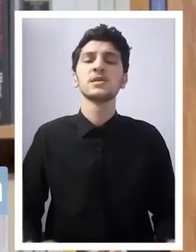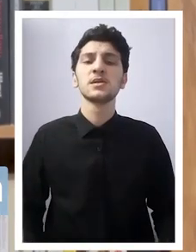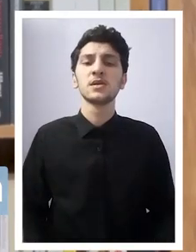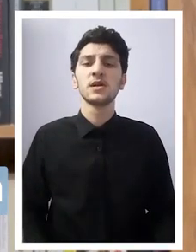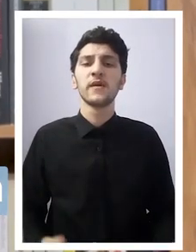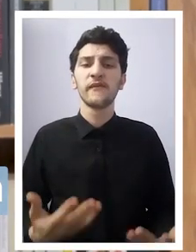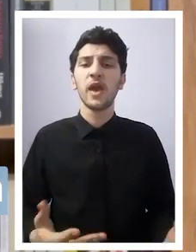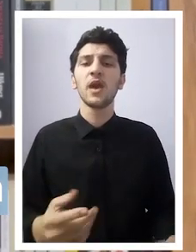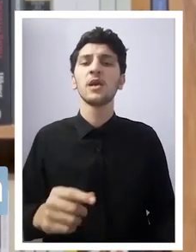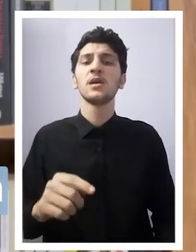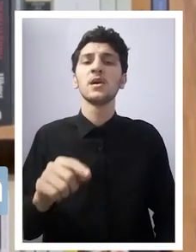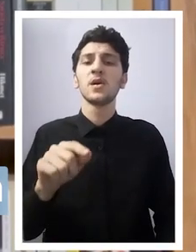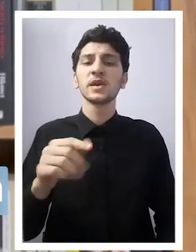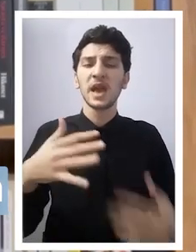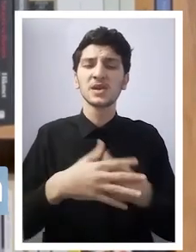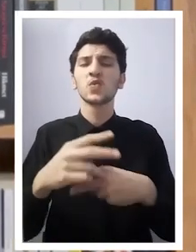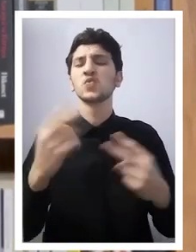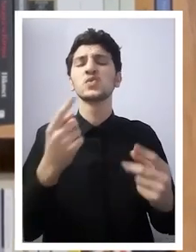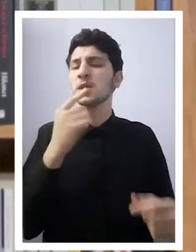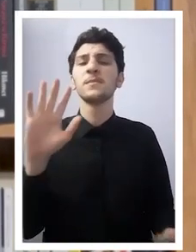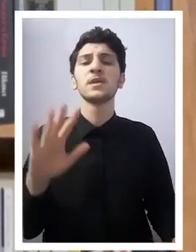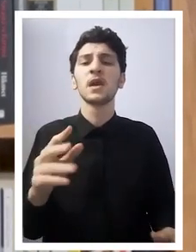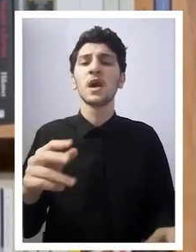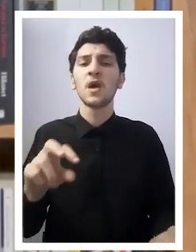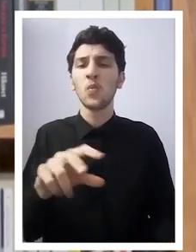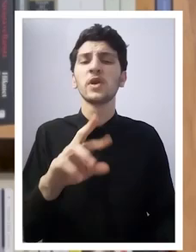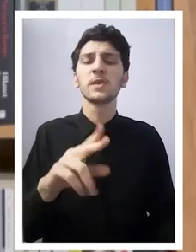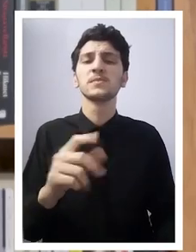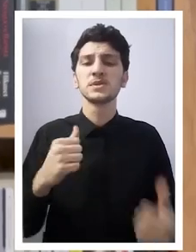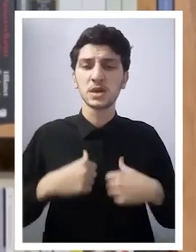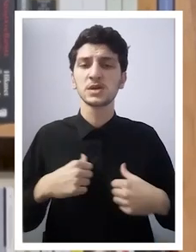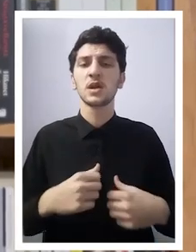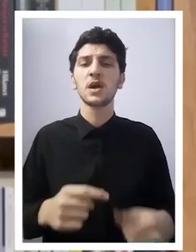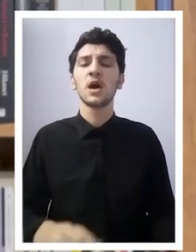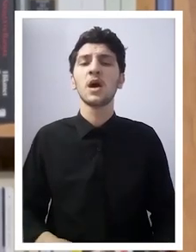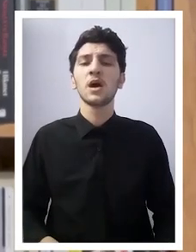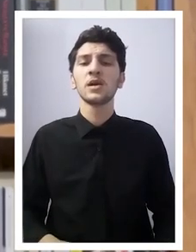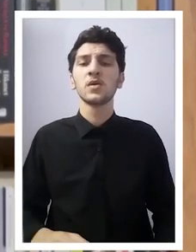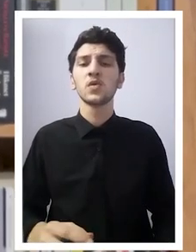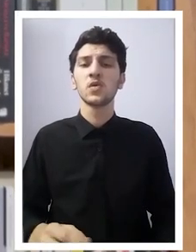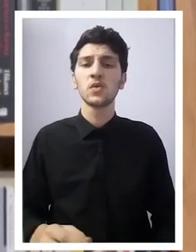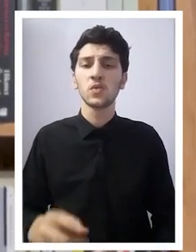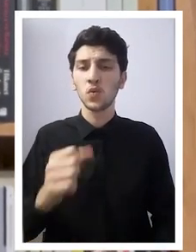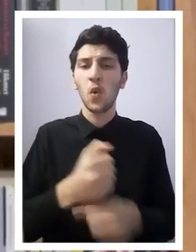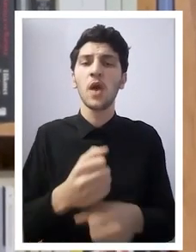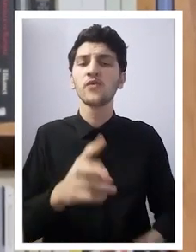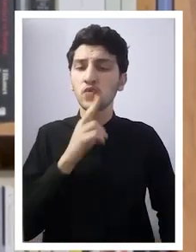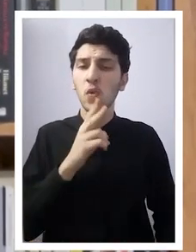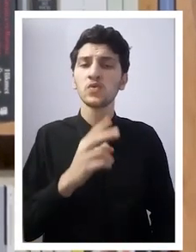inandık ve gece gündüz demeden karıncalar gibi çalışarak hamdolsun görev süremizin